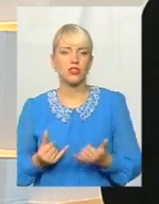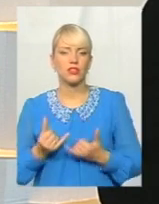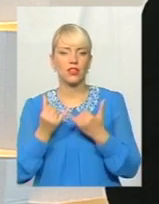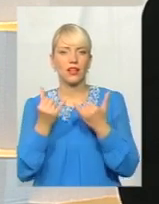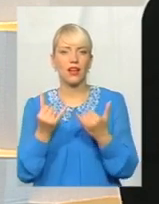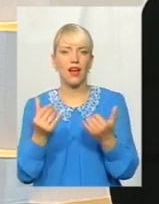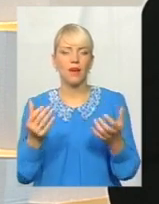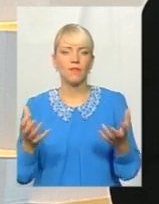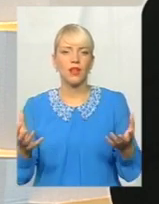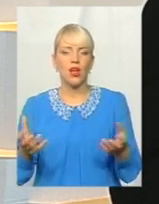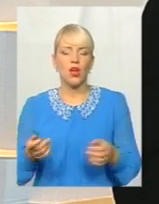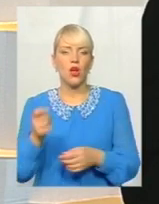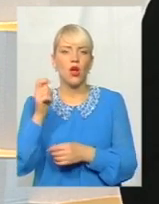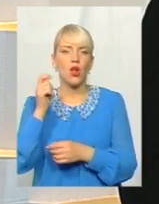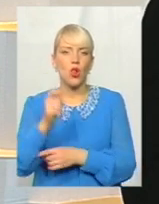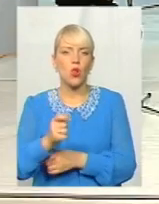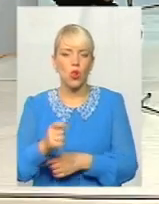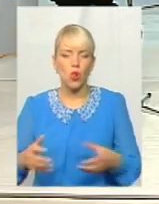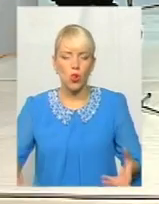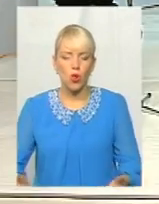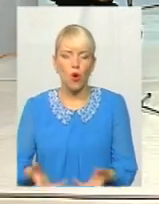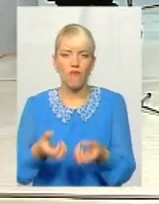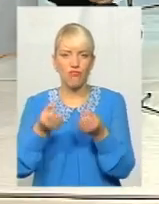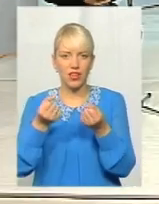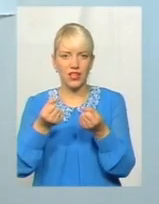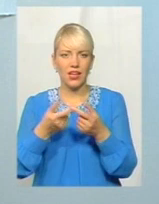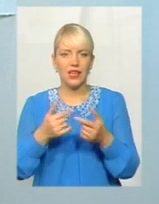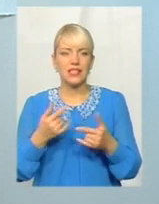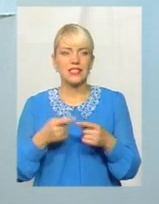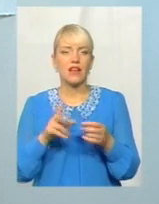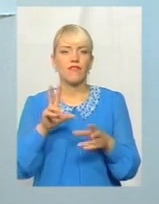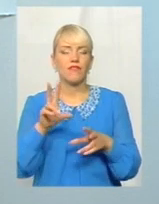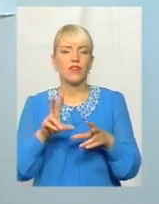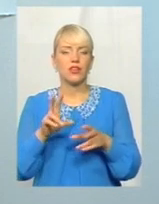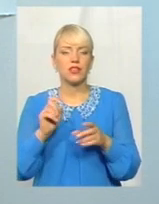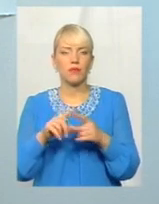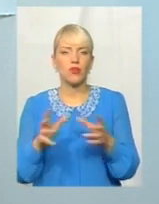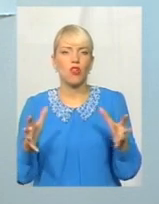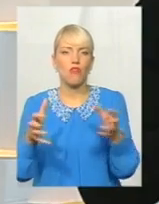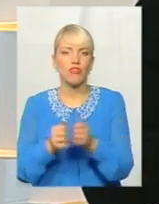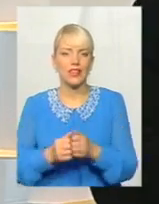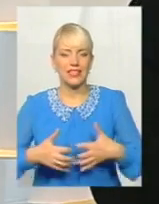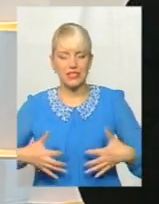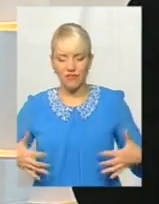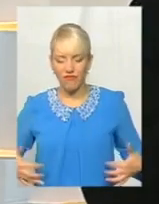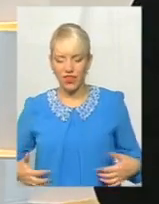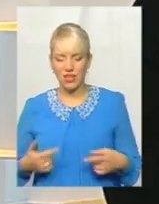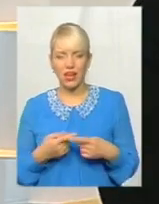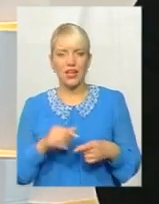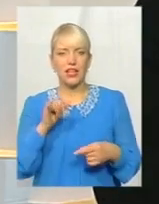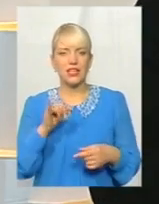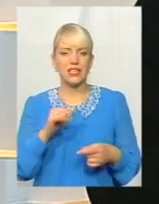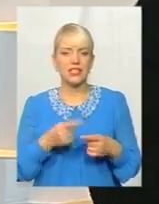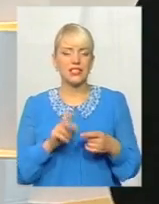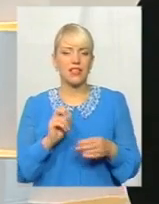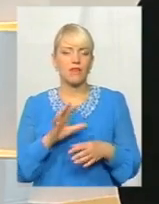ловлі звірів. Тобто це багатство, це добро. Це багатство, так. З іншої сторони, сіткою можна було загородитися